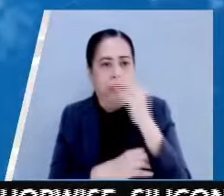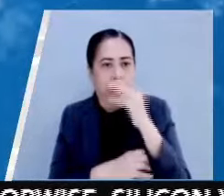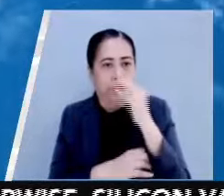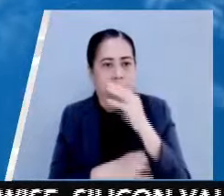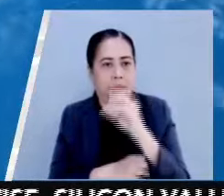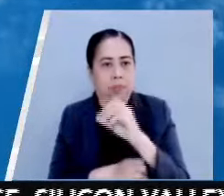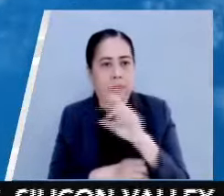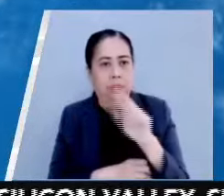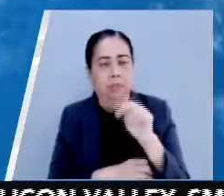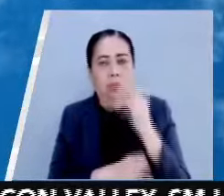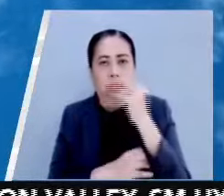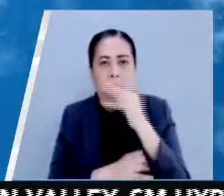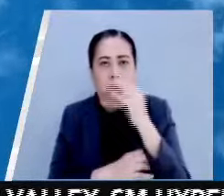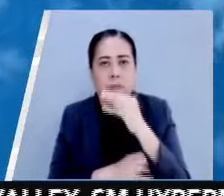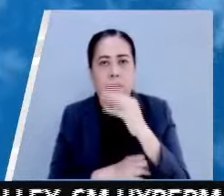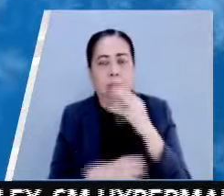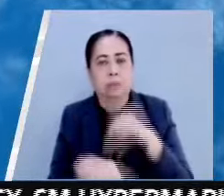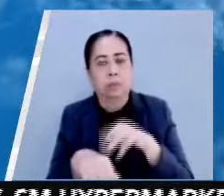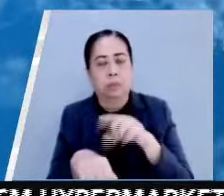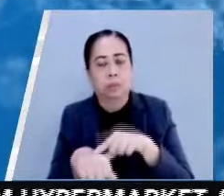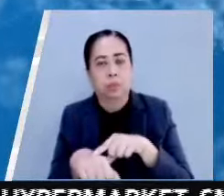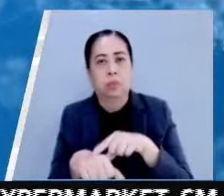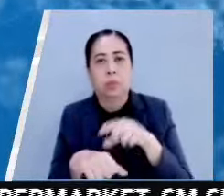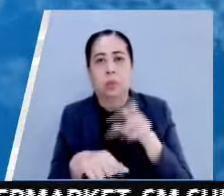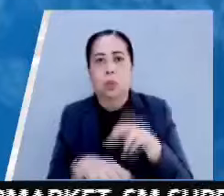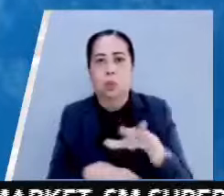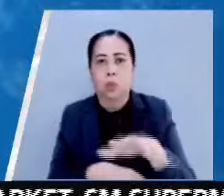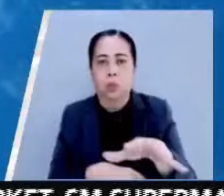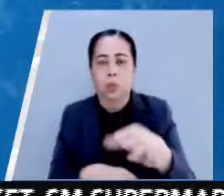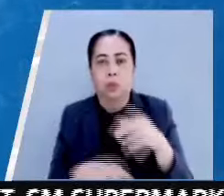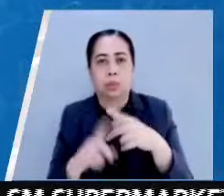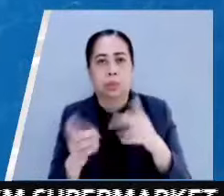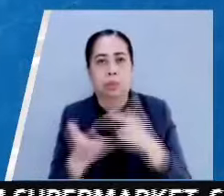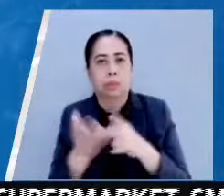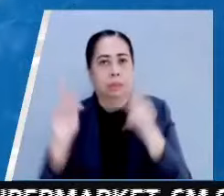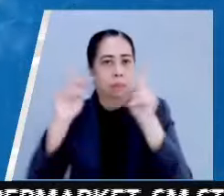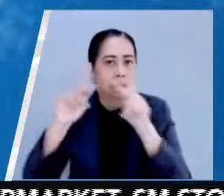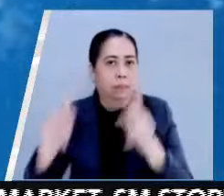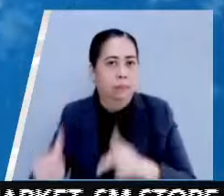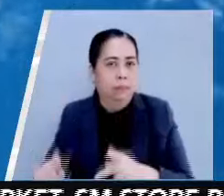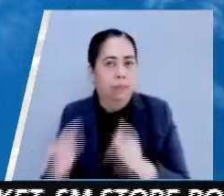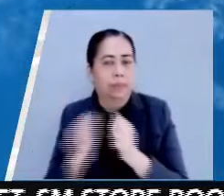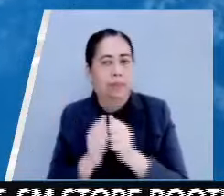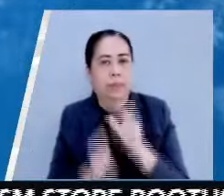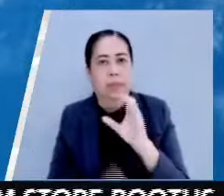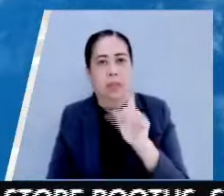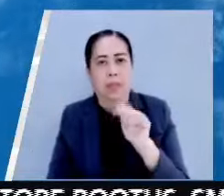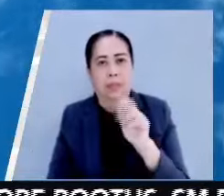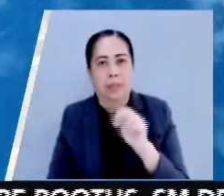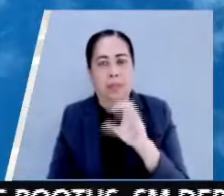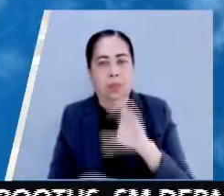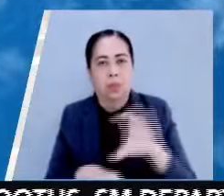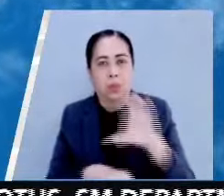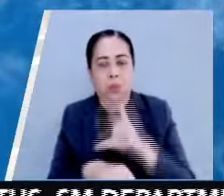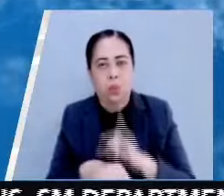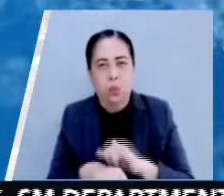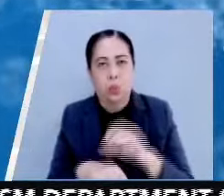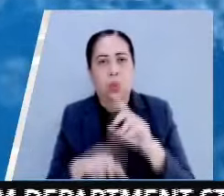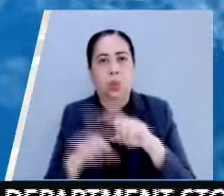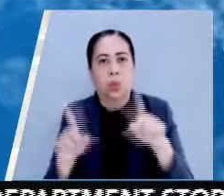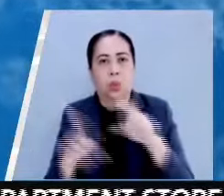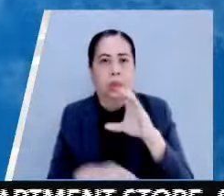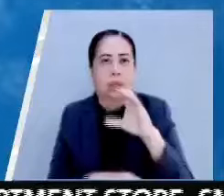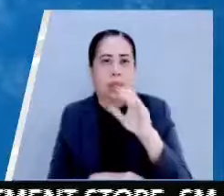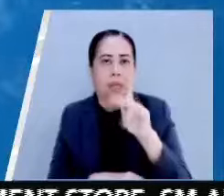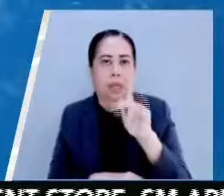Mindoro, Marinduque, Romblon, northern portion ng mainland Palawan kasama ang Kalamian, Cuyo at Calayaan Islands,